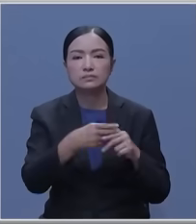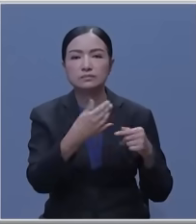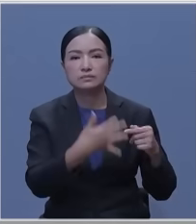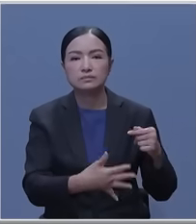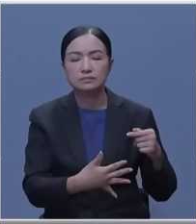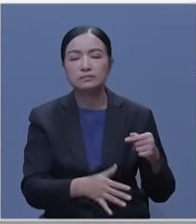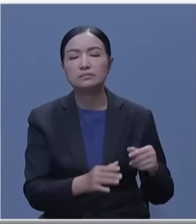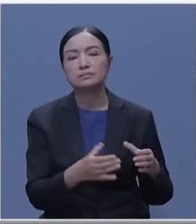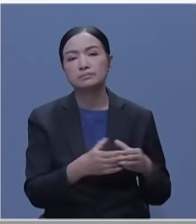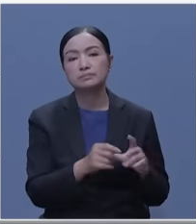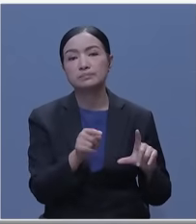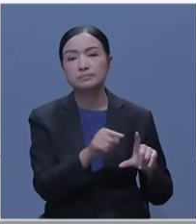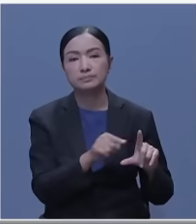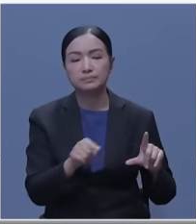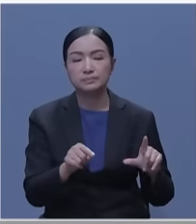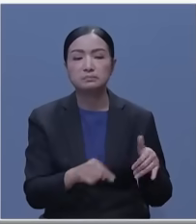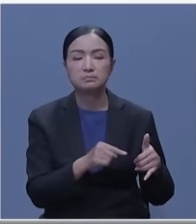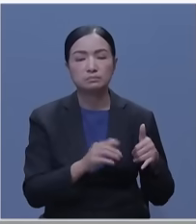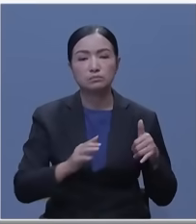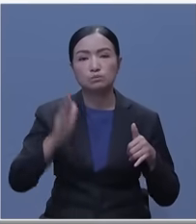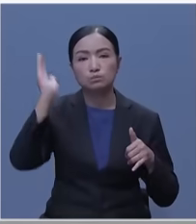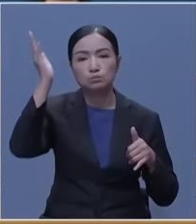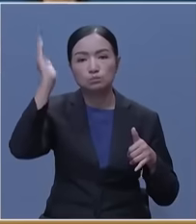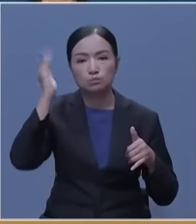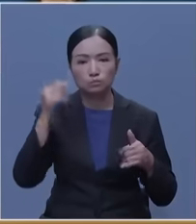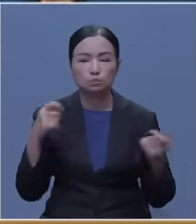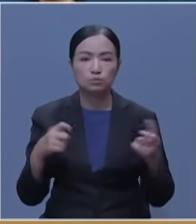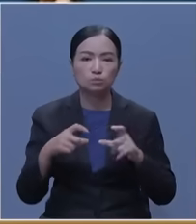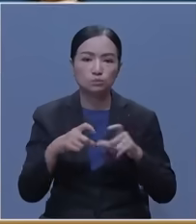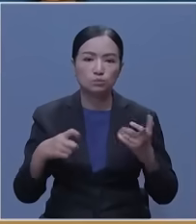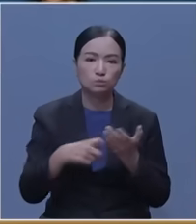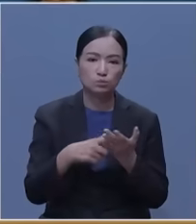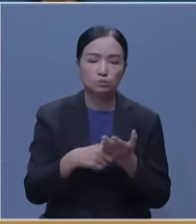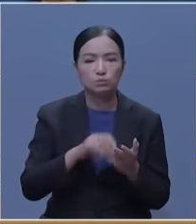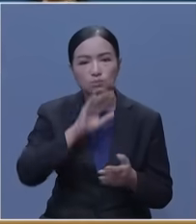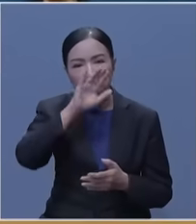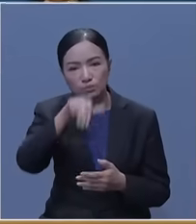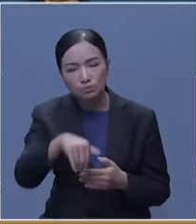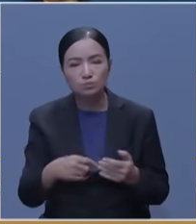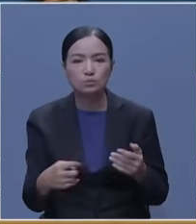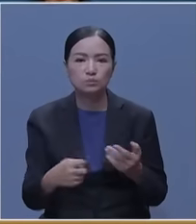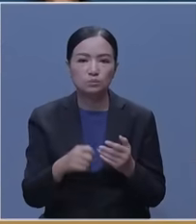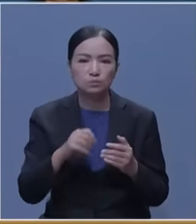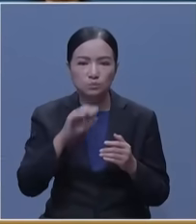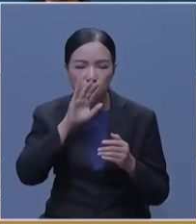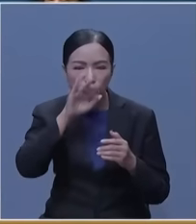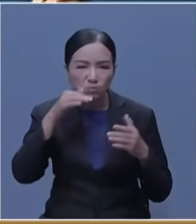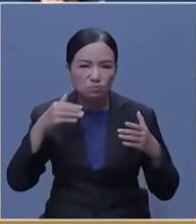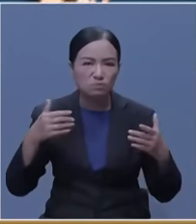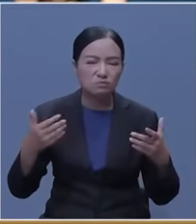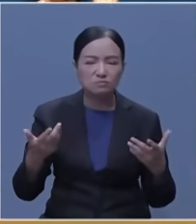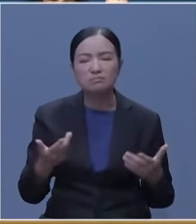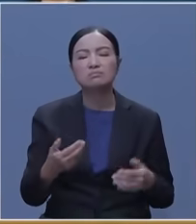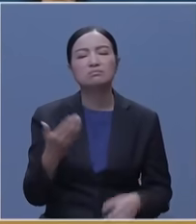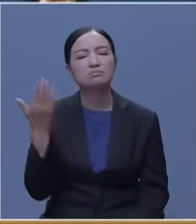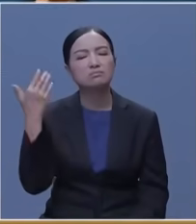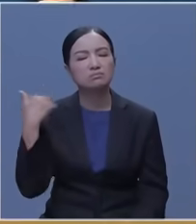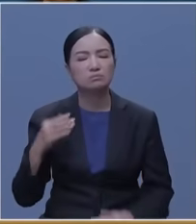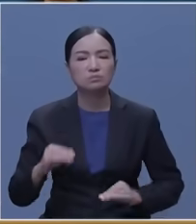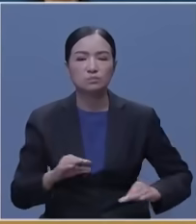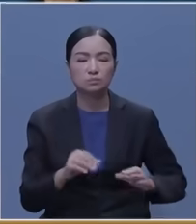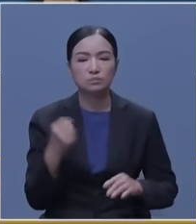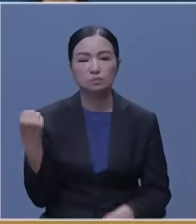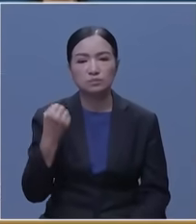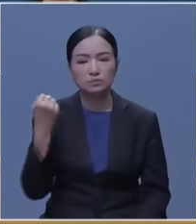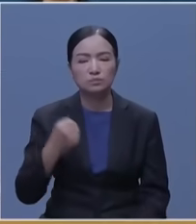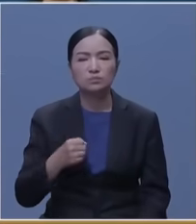ไกลนะครับซึ่งก็เป็นส.ส.ที่อภิปรายเรื่องของตั๋วช้างตั๋วแมมมอสในแวดวงตำรวจมาตั้งแต่ประชุมสภาสมัยที่พลเอกประยุท